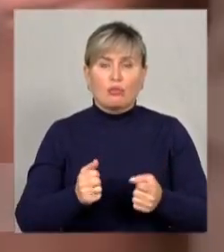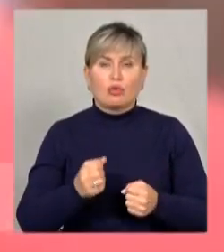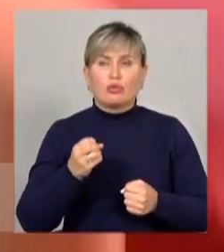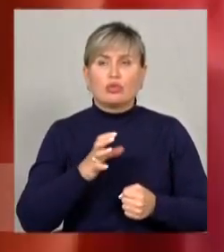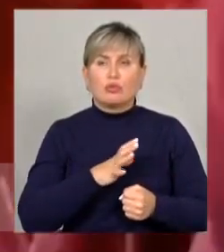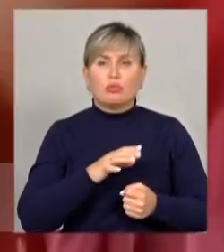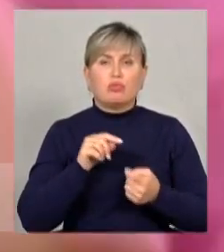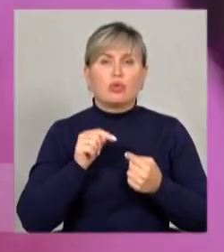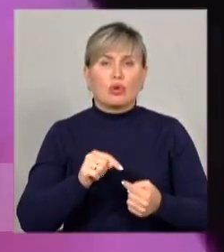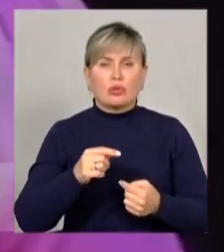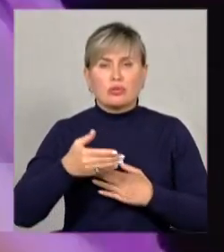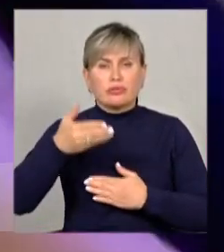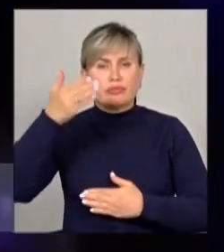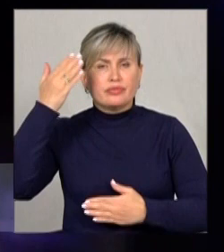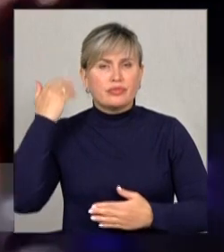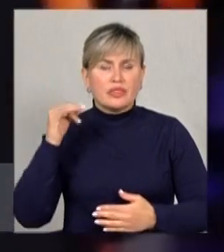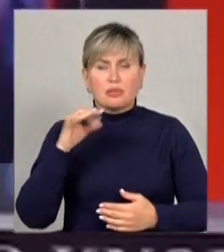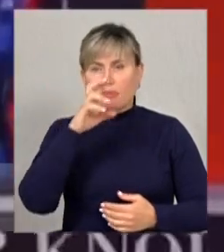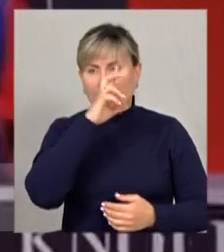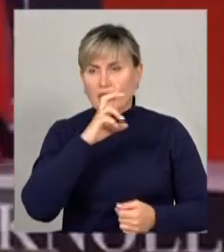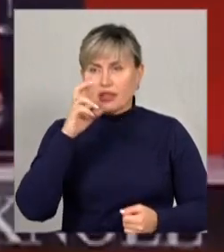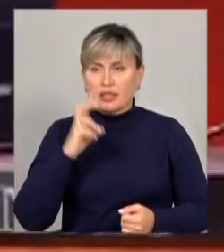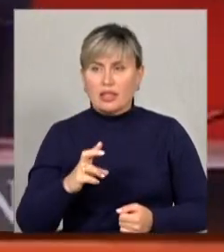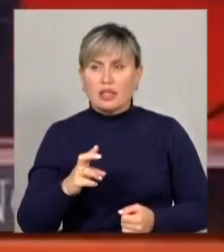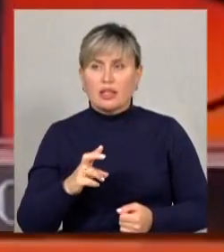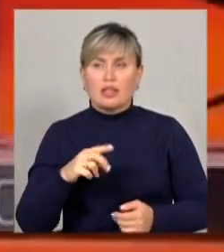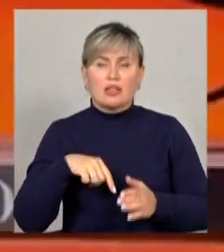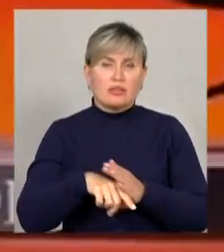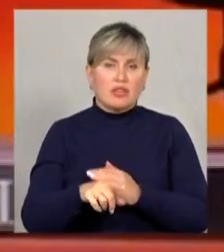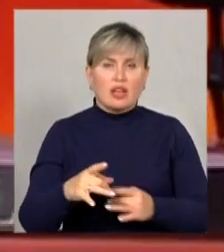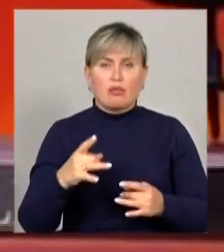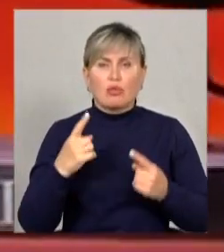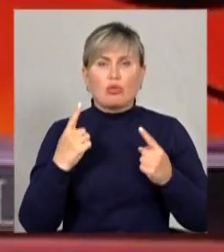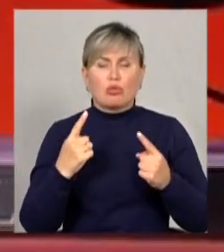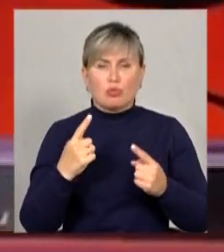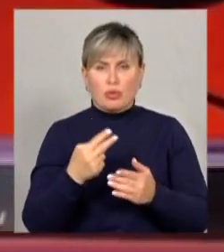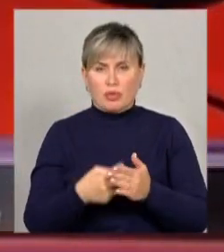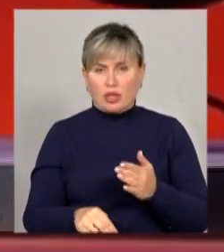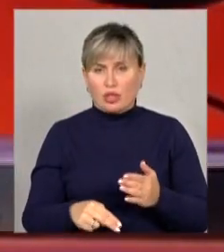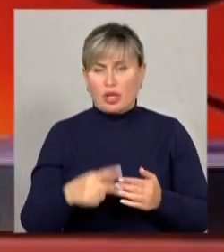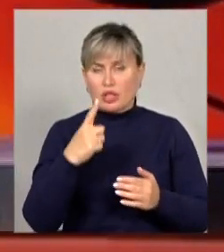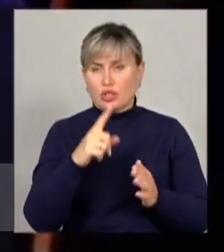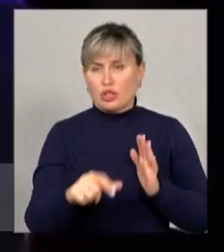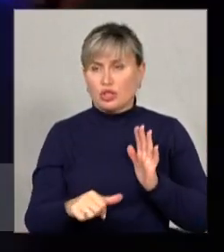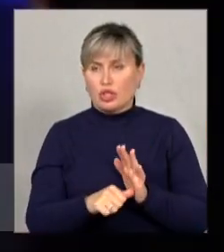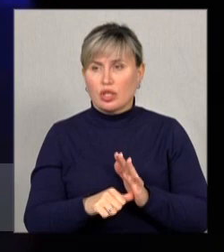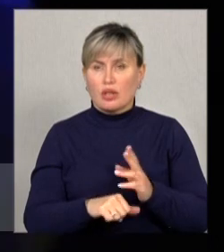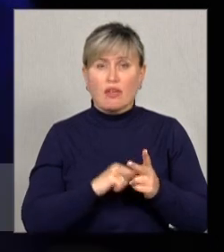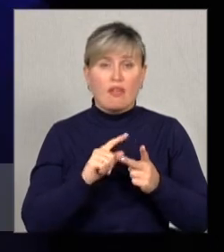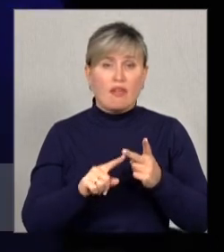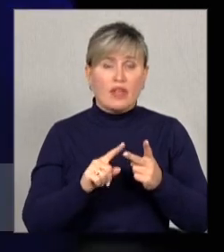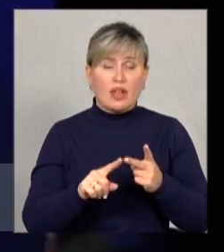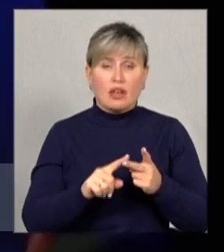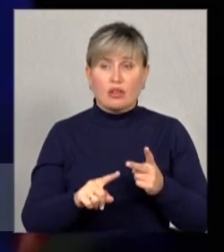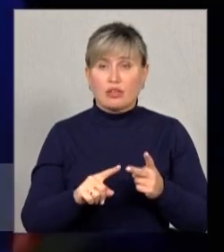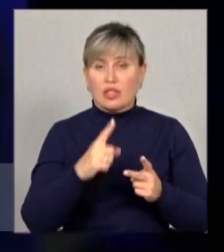матче против Беатрис Хадад-Майи из Бразилии. В первом сете Рыбакина крупно уступила со счетом 1-6. Во втором сете Рыбакина при